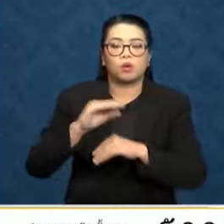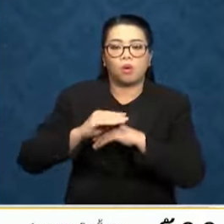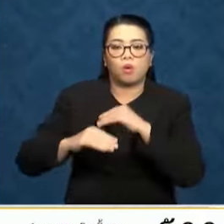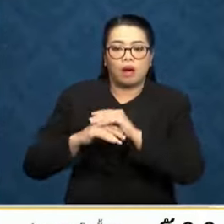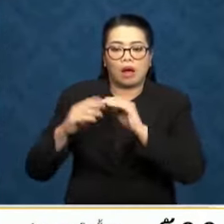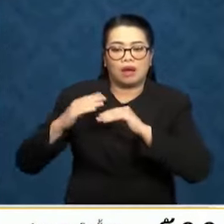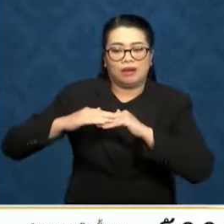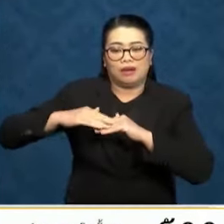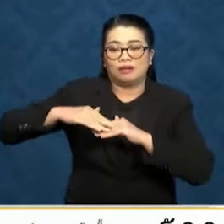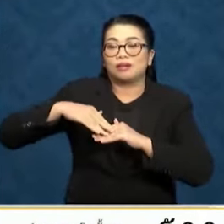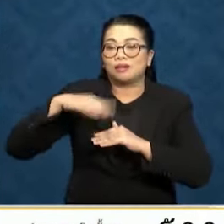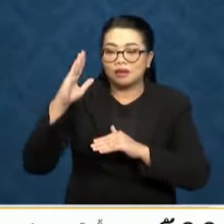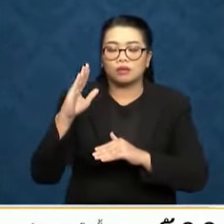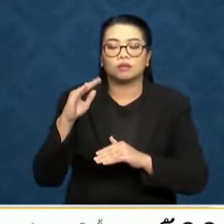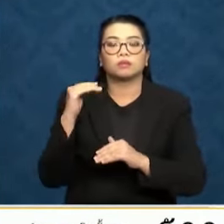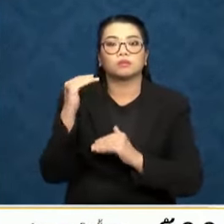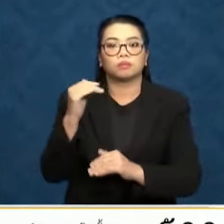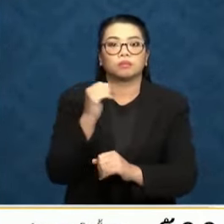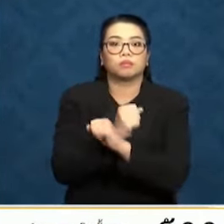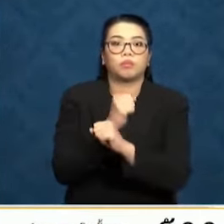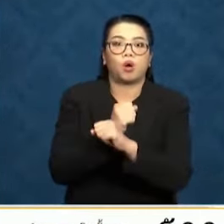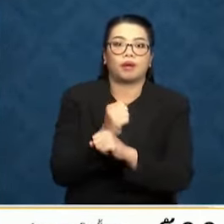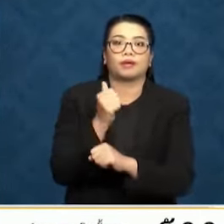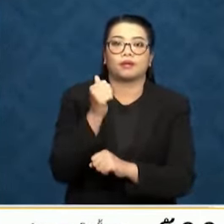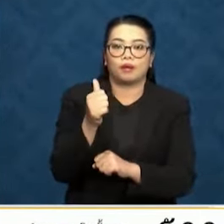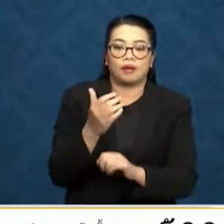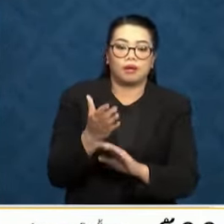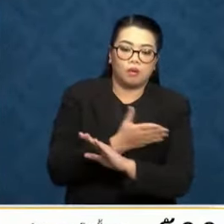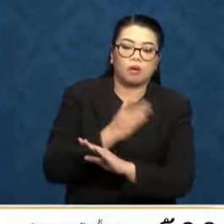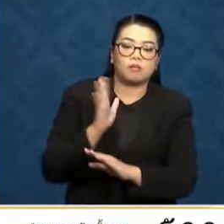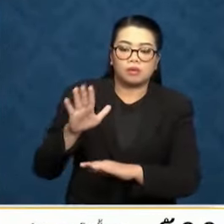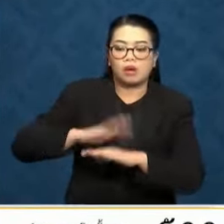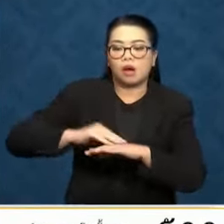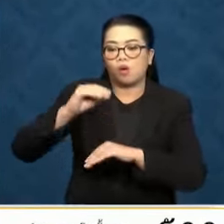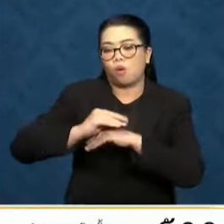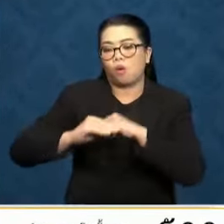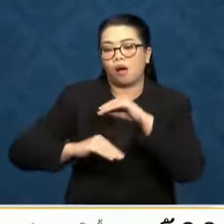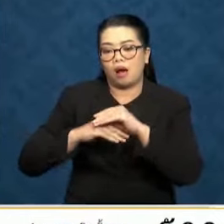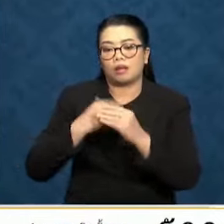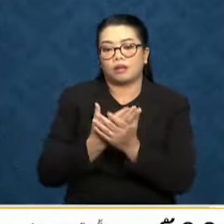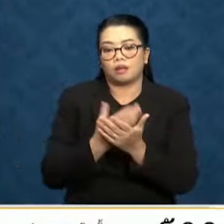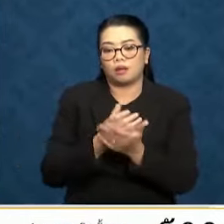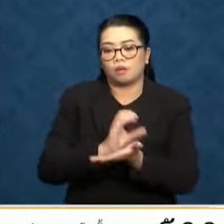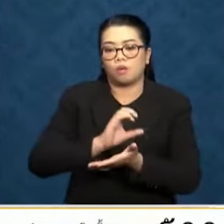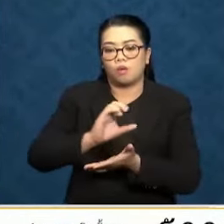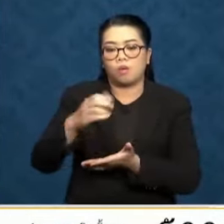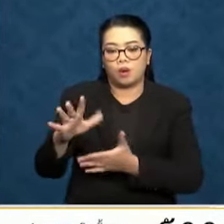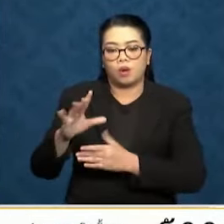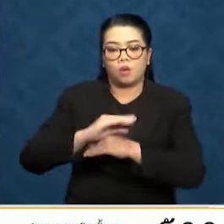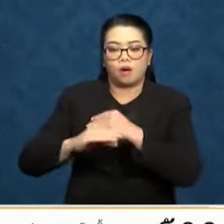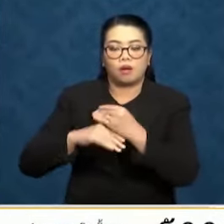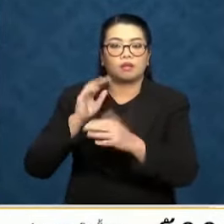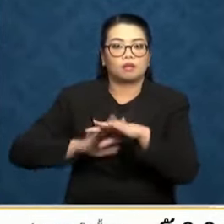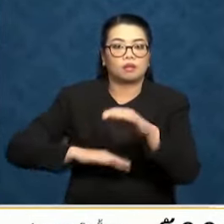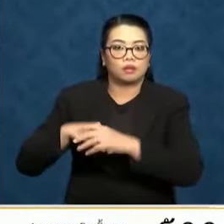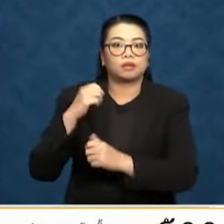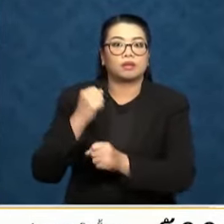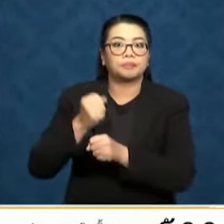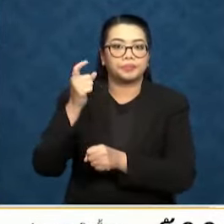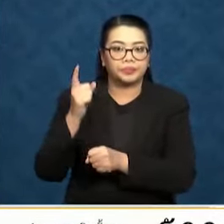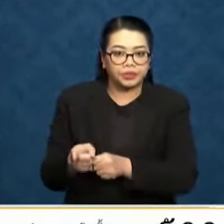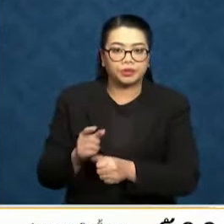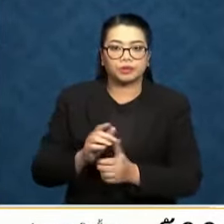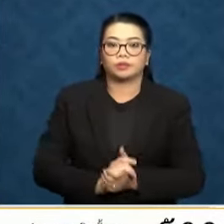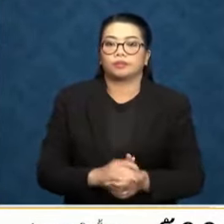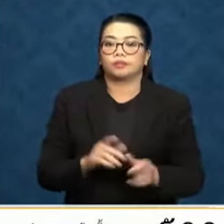ๆปีได้และเพื่อเปลี่ยนบทบาทค่ะของสำนักงบประมาณจากคนที่คอยทำหน้าที่นะคะใน